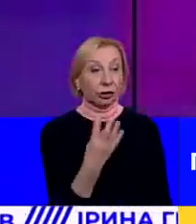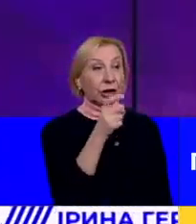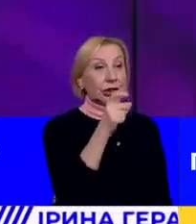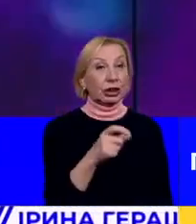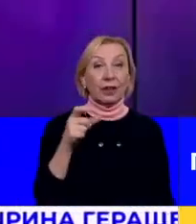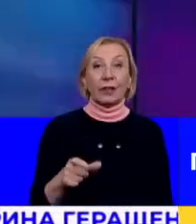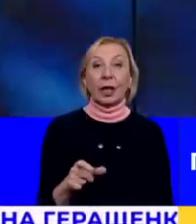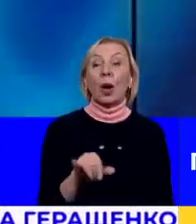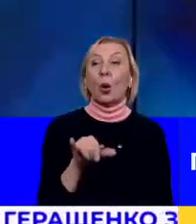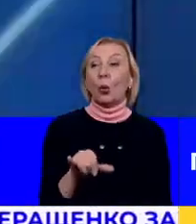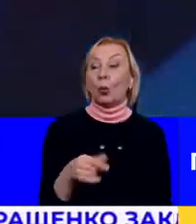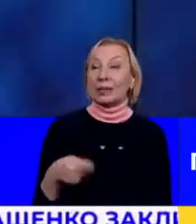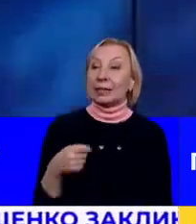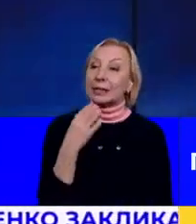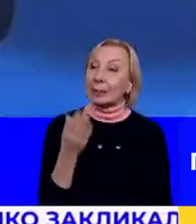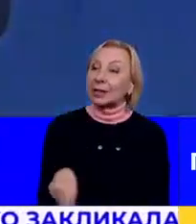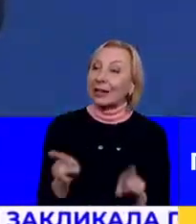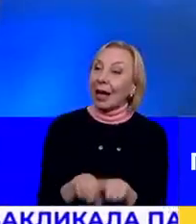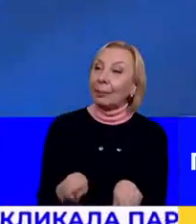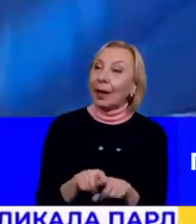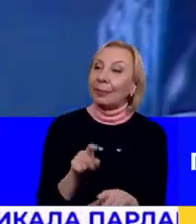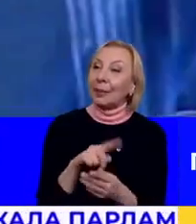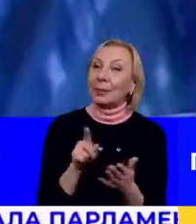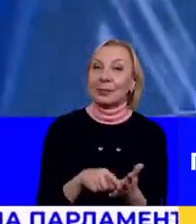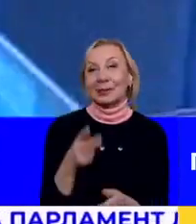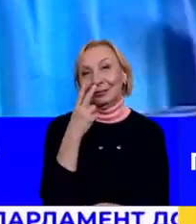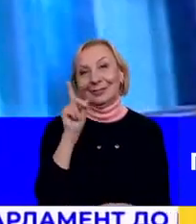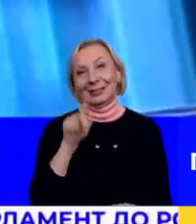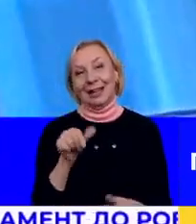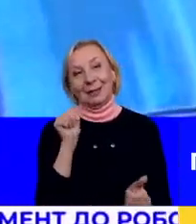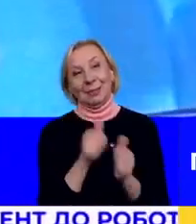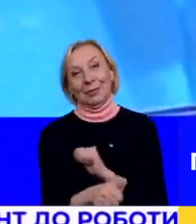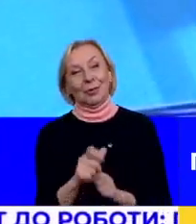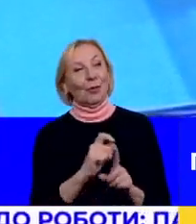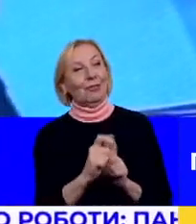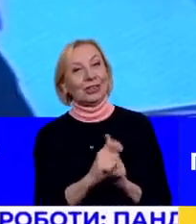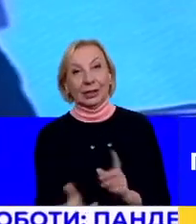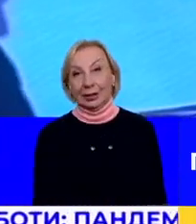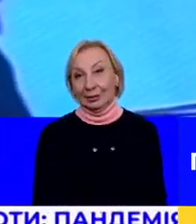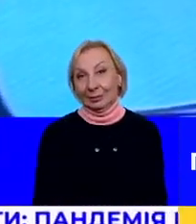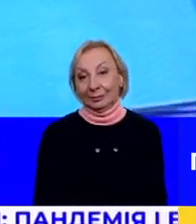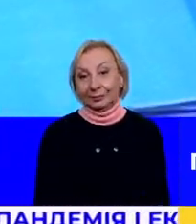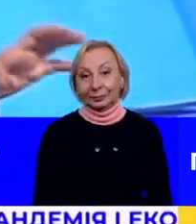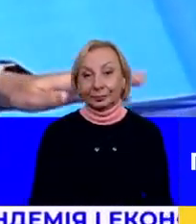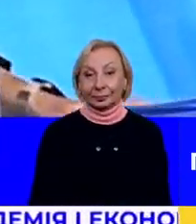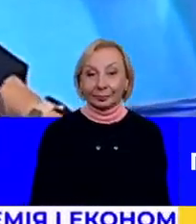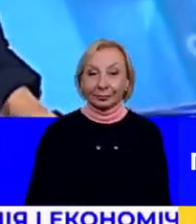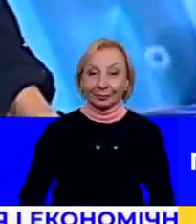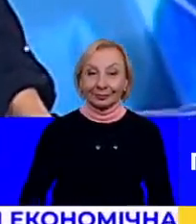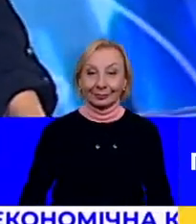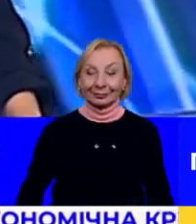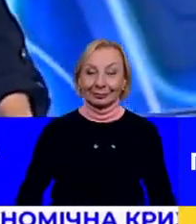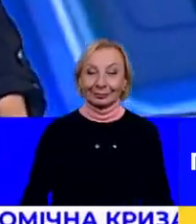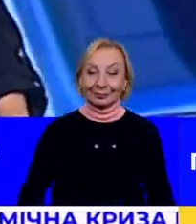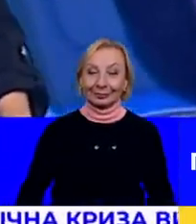у президента одно и то же, и президент знает, по виду видно, что они будут спрашивать и что нужно уже отвечать. Знаете, я потрапила, когда дивилась це, но я потрапила в свое